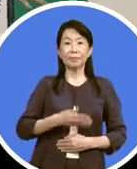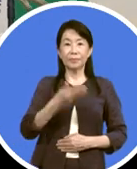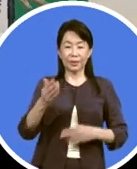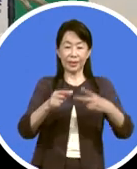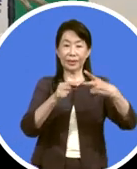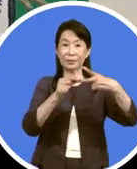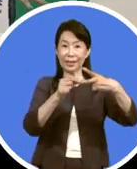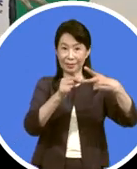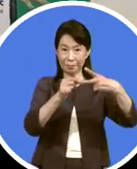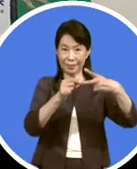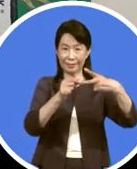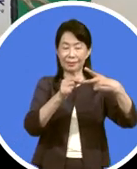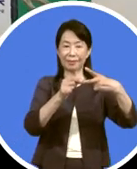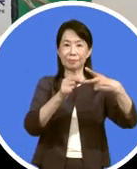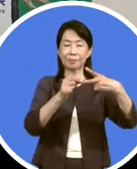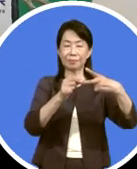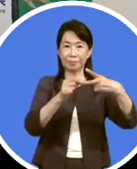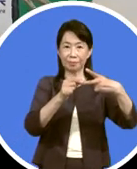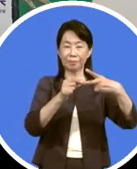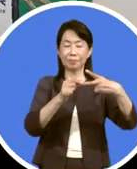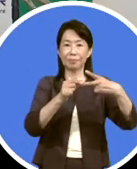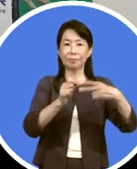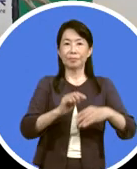続きまして2点目でございます